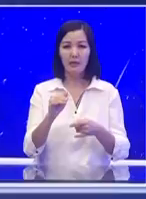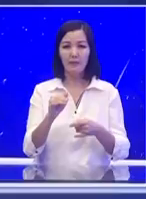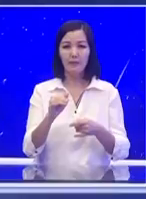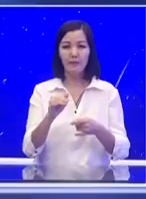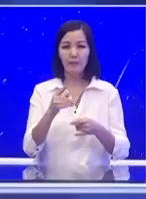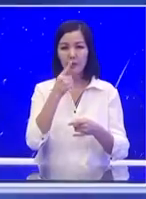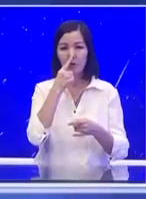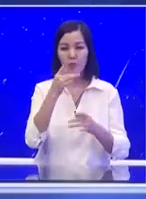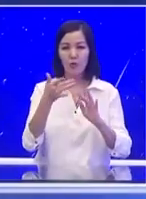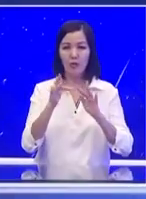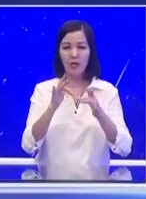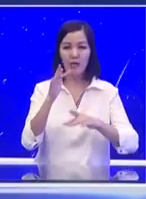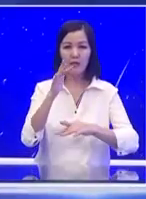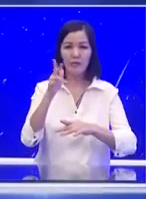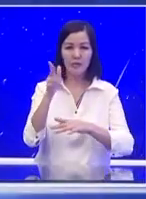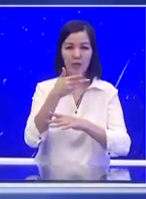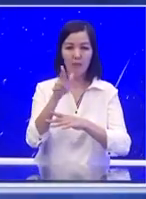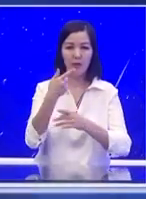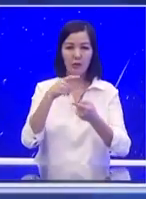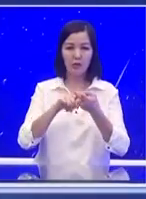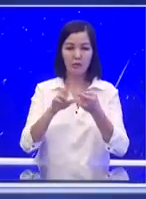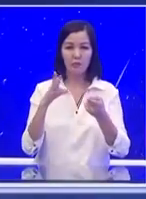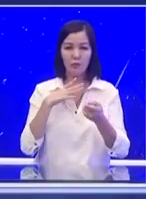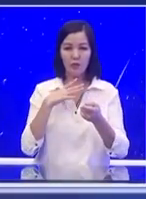онлайн сабақтарды, бейне сабақтарды жазып қойдық деді.